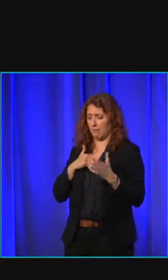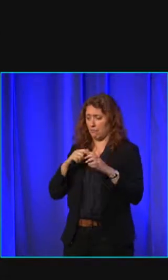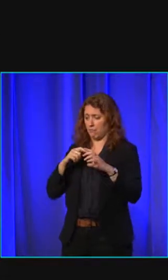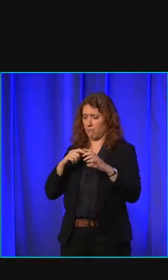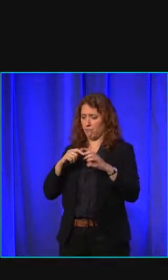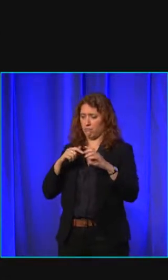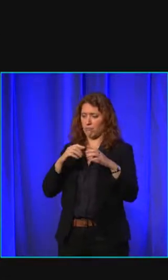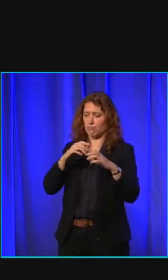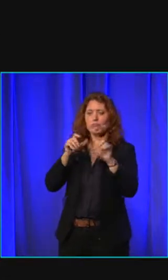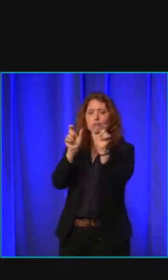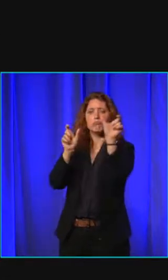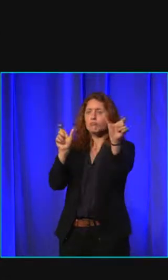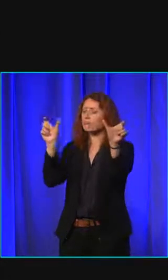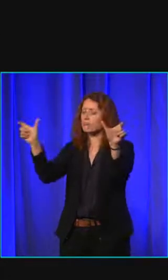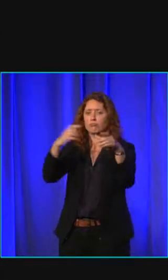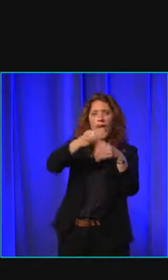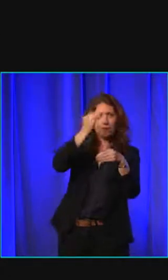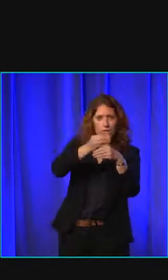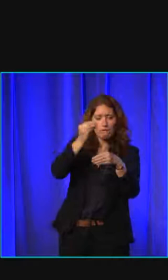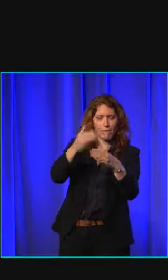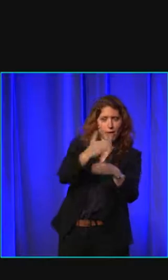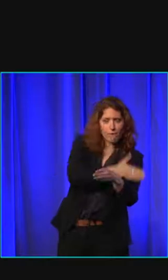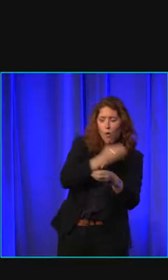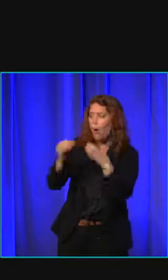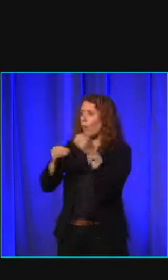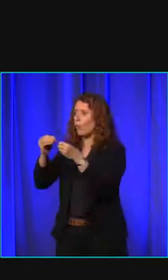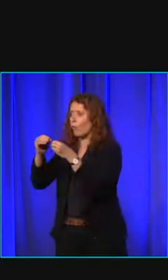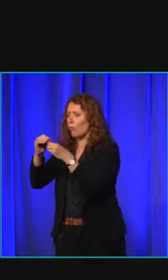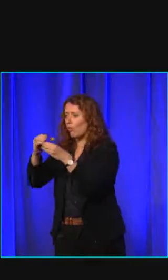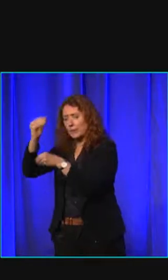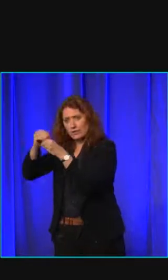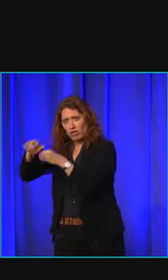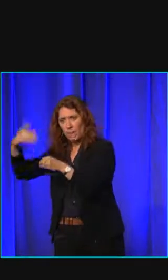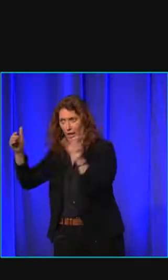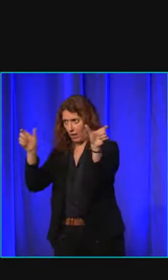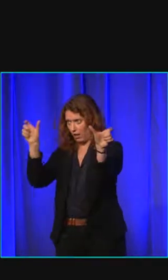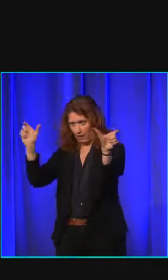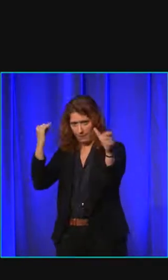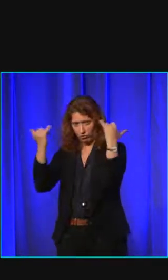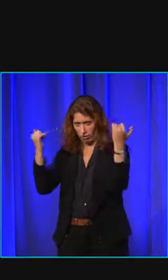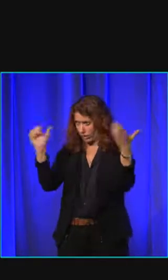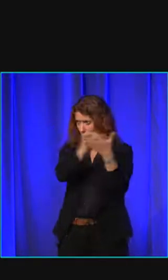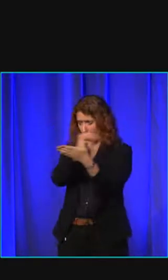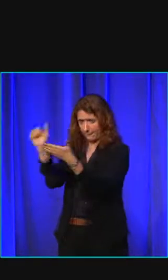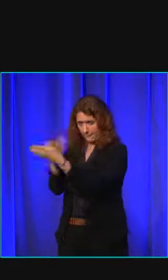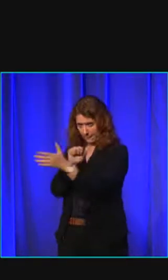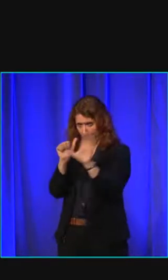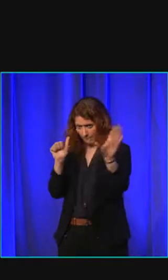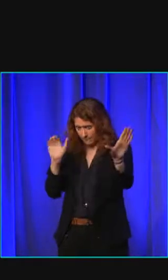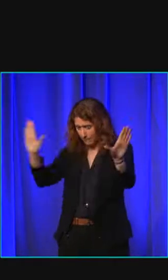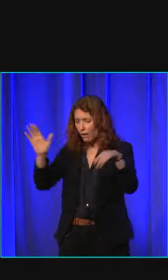avant apprentissage, après apprentissage. Et donc, voilà, à un moment